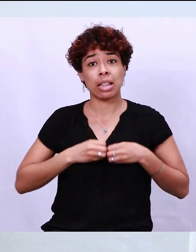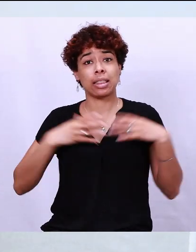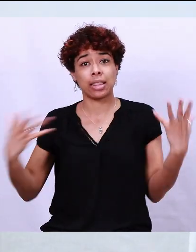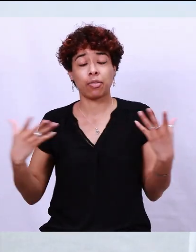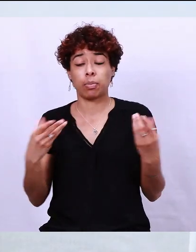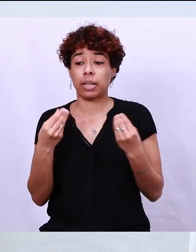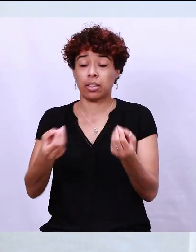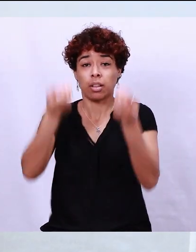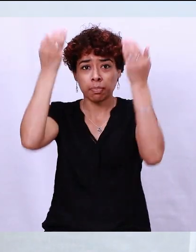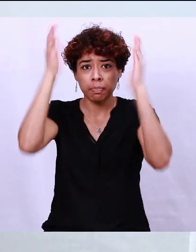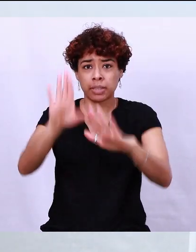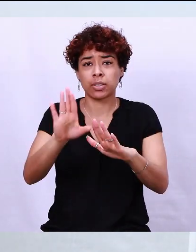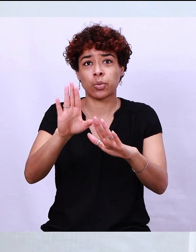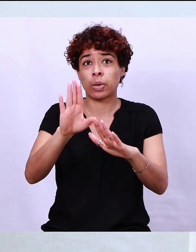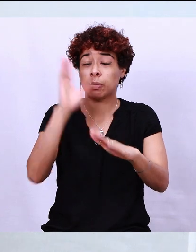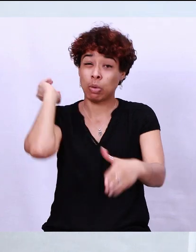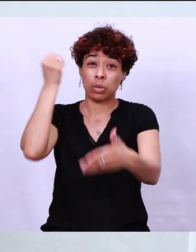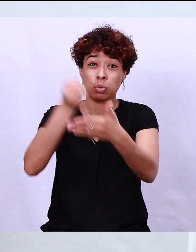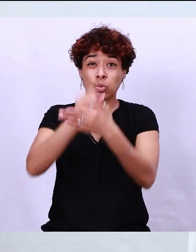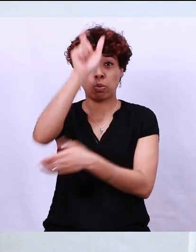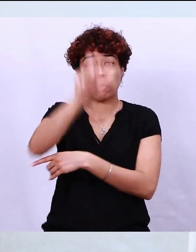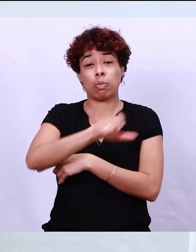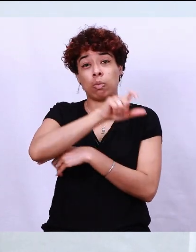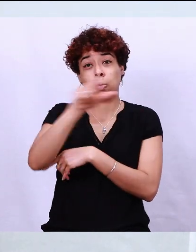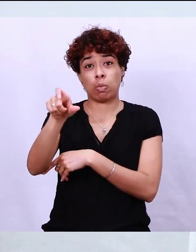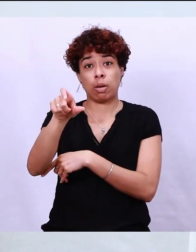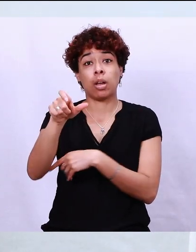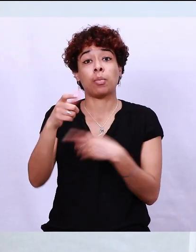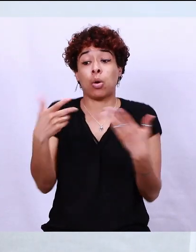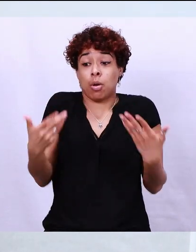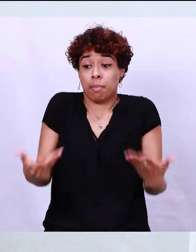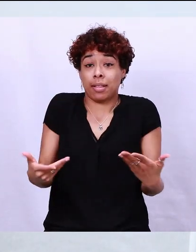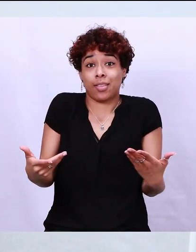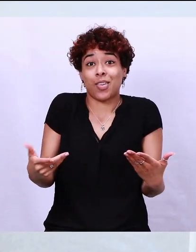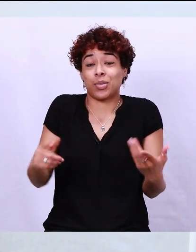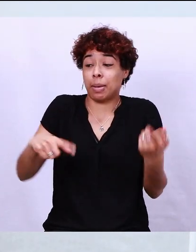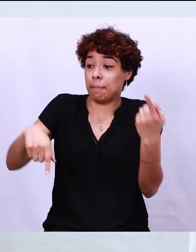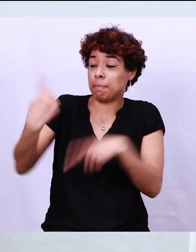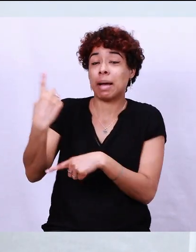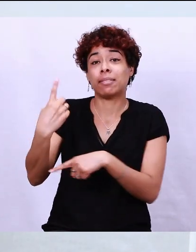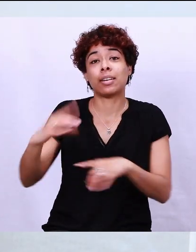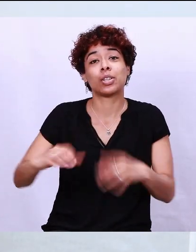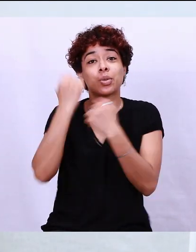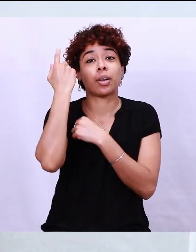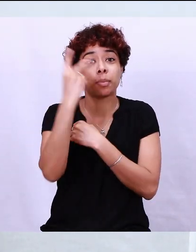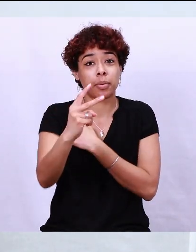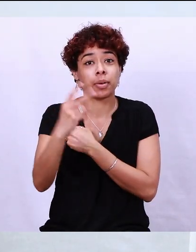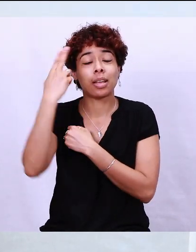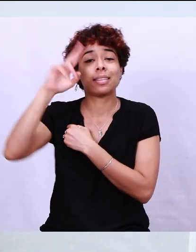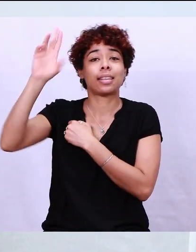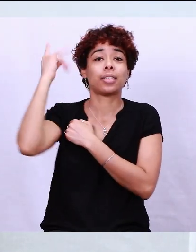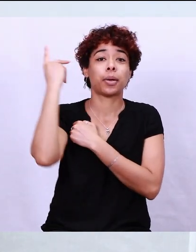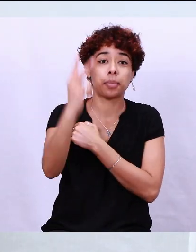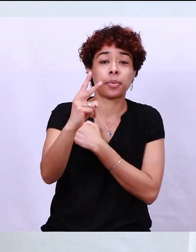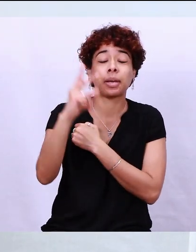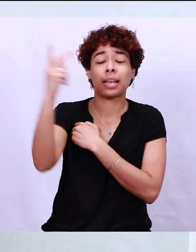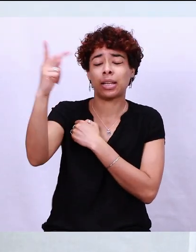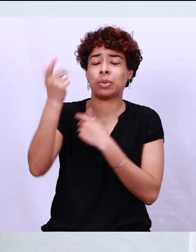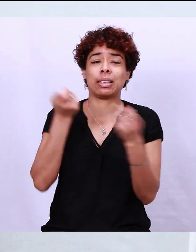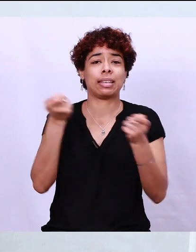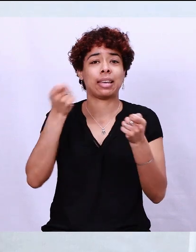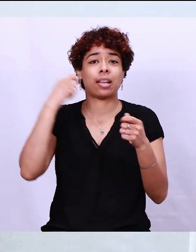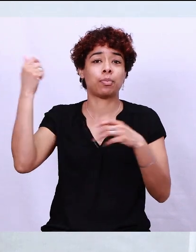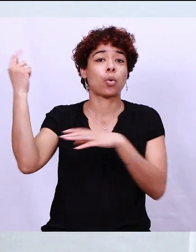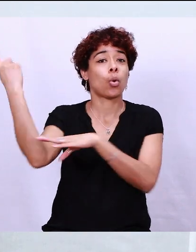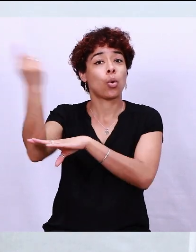être ferme jusqu'à la croix et devenir celui qu'il est devenu aujourd'hui, ton Sauveur, ton Seigneur, celui qui règne pour l'éternité, alors